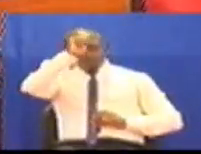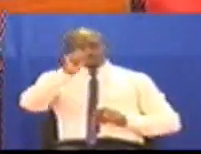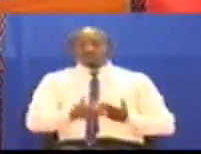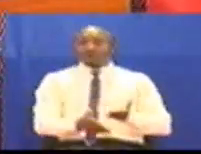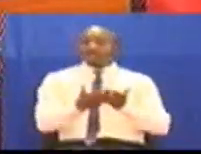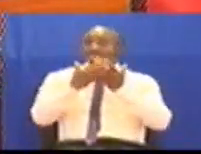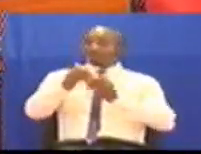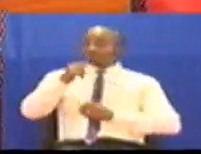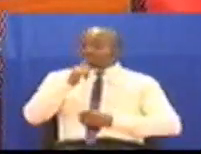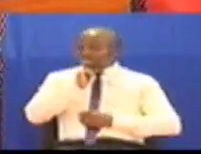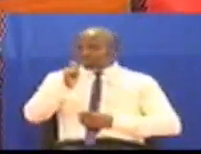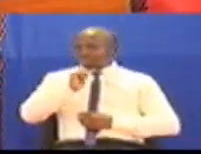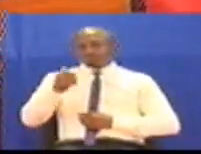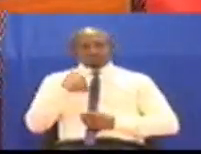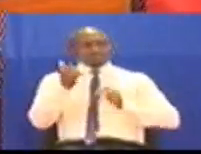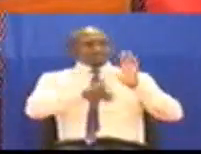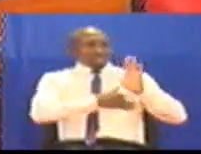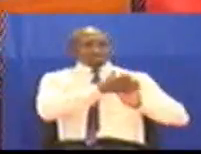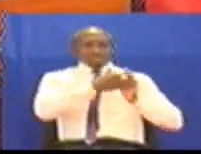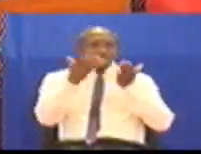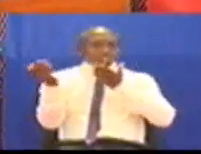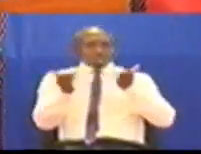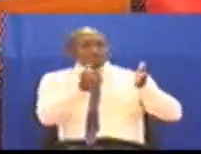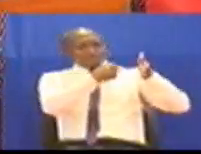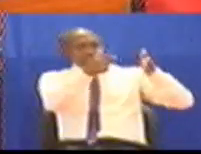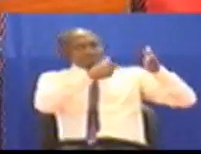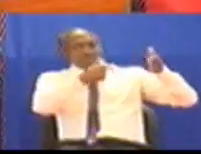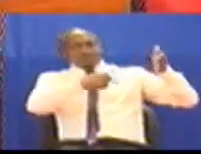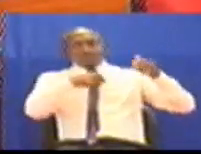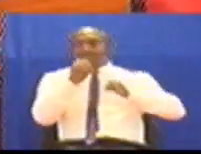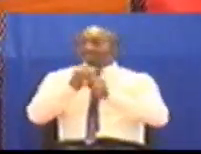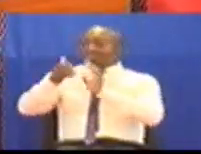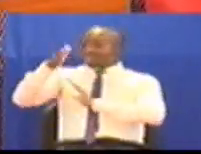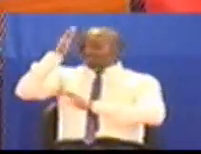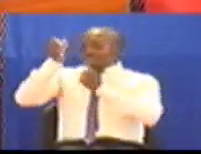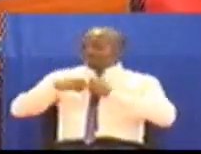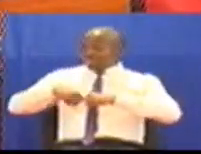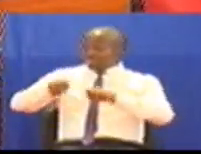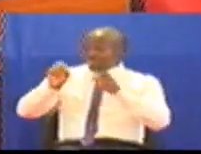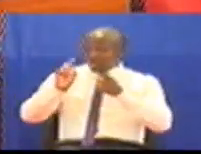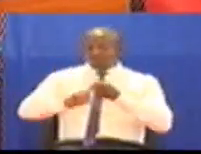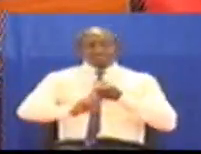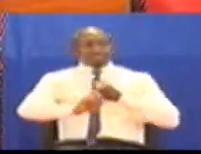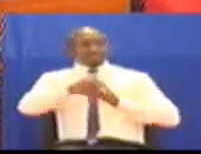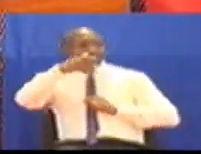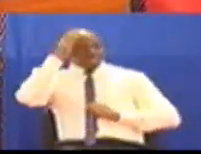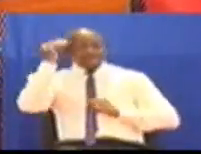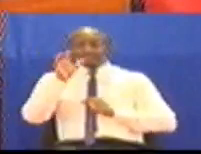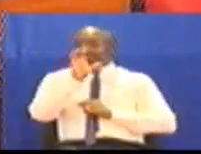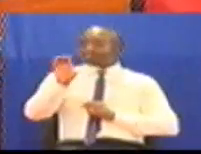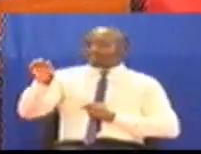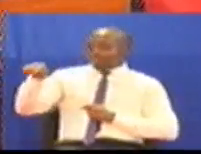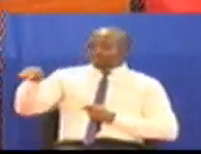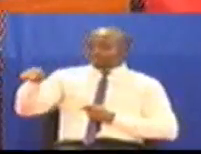spika, nianze kwa kuzisoma kazi zilizofanywa na serikali yetu sikivu, serikali ya Chama cha